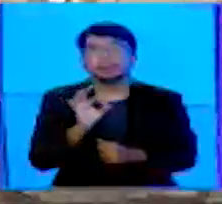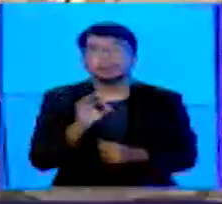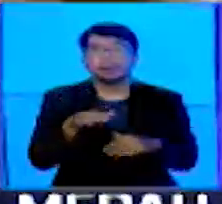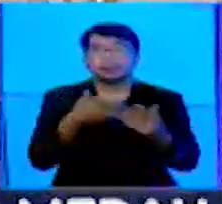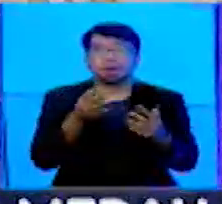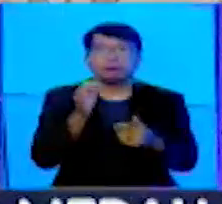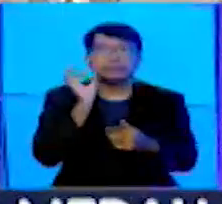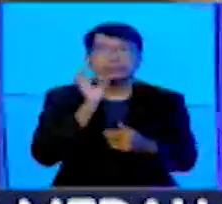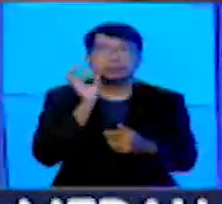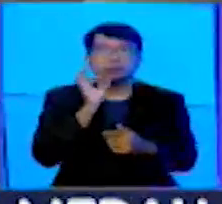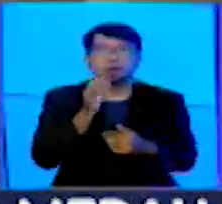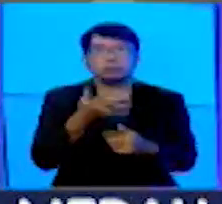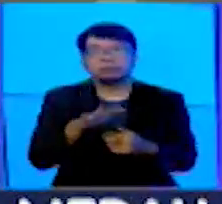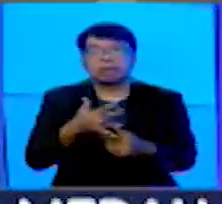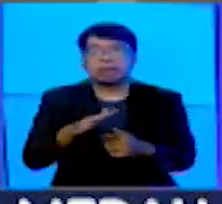risiko penularan sedang.